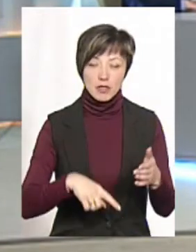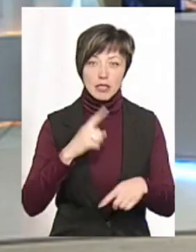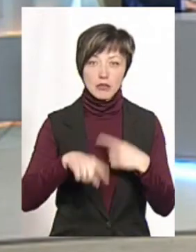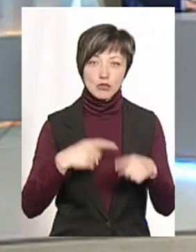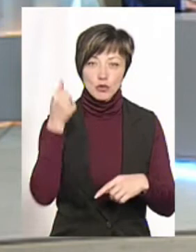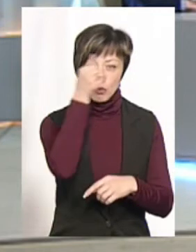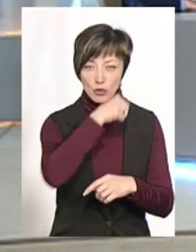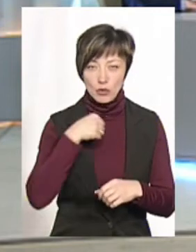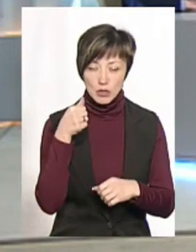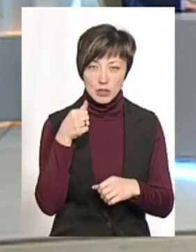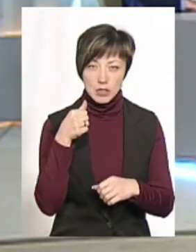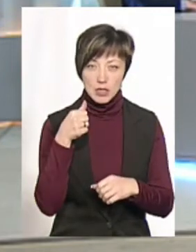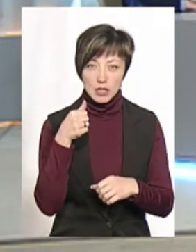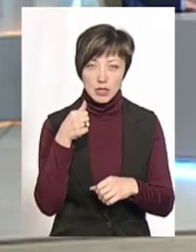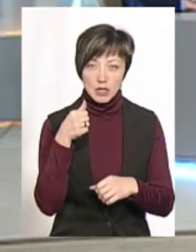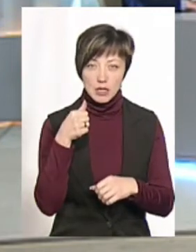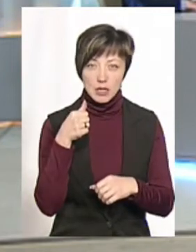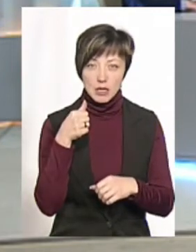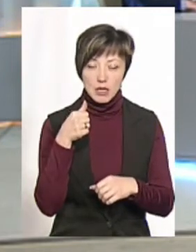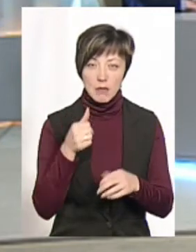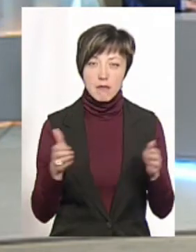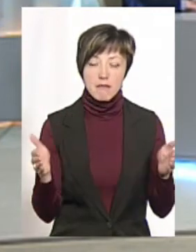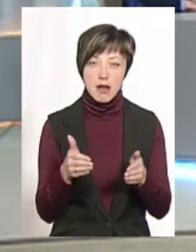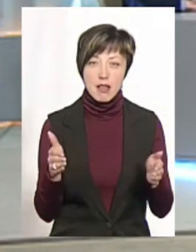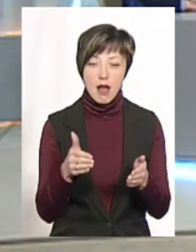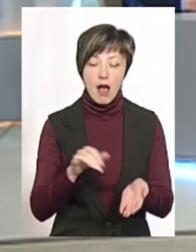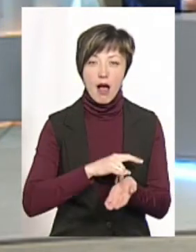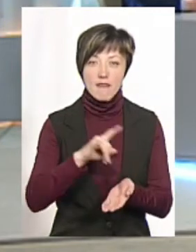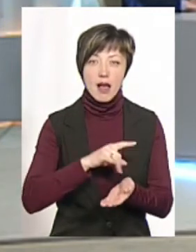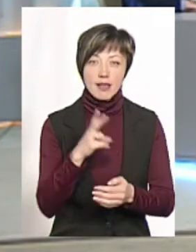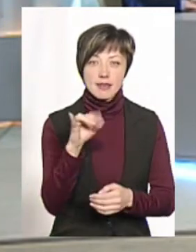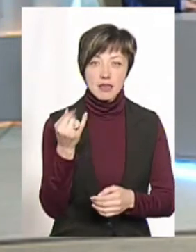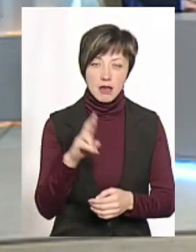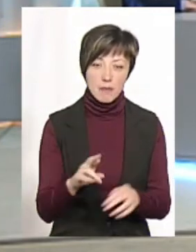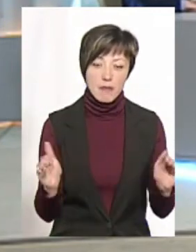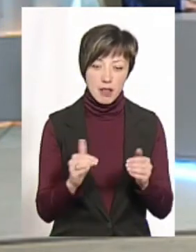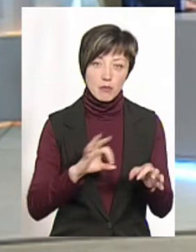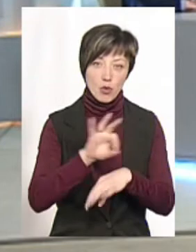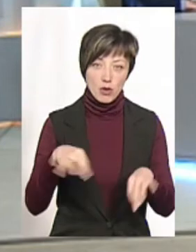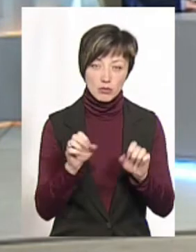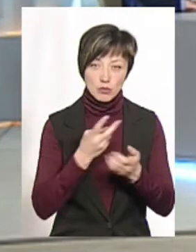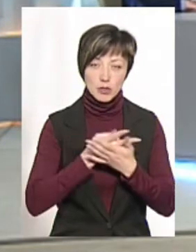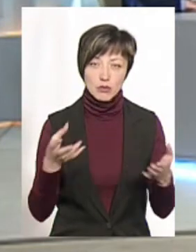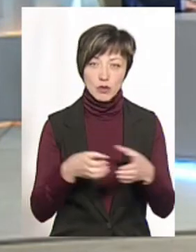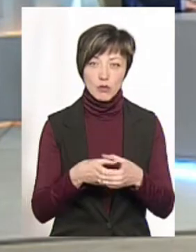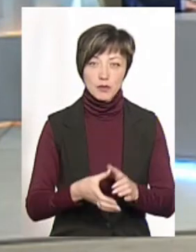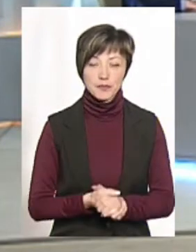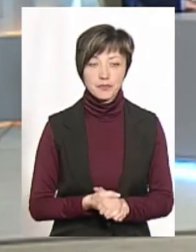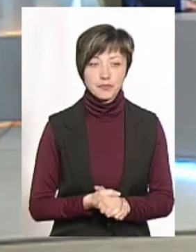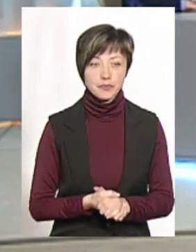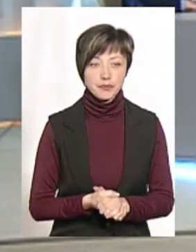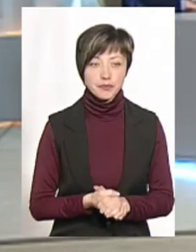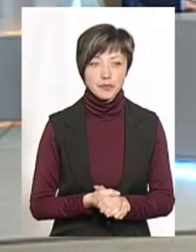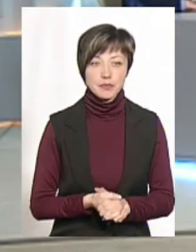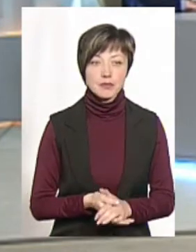що вже на наступному році, принаймні мала авіація, принаймні ті проекти, які ми разом напрацьовуємо, можна буде презентувати громаді. Дякую